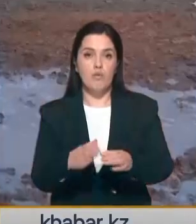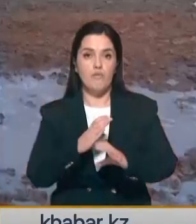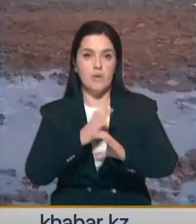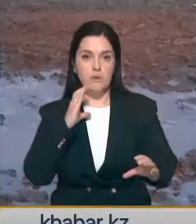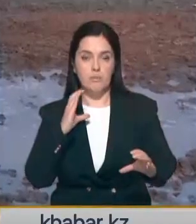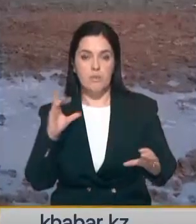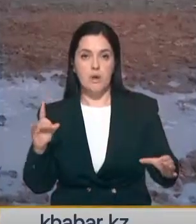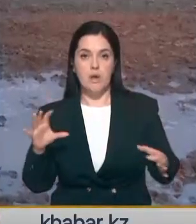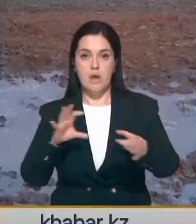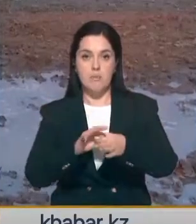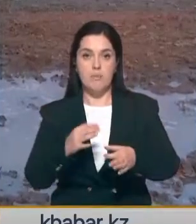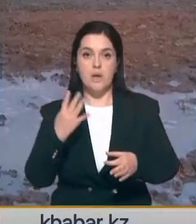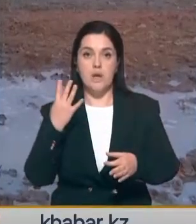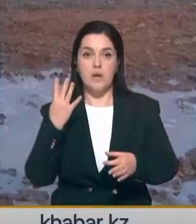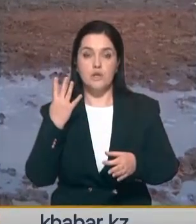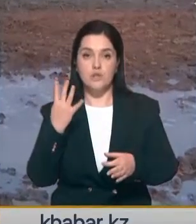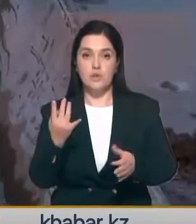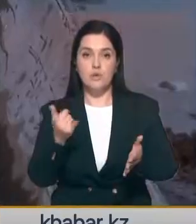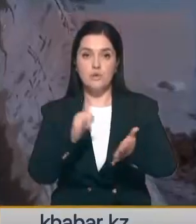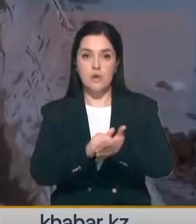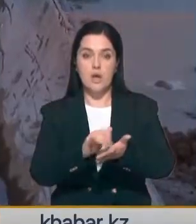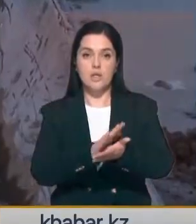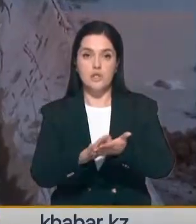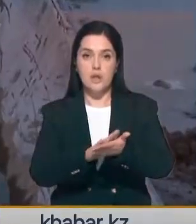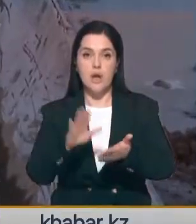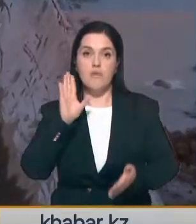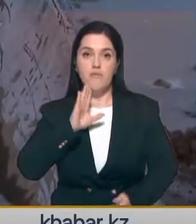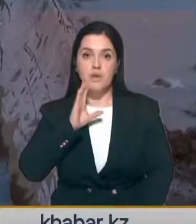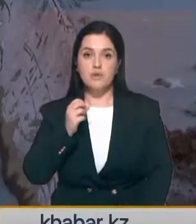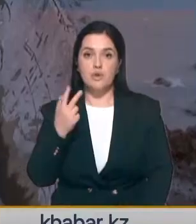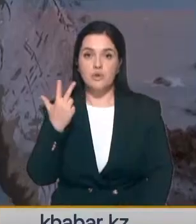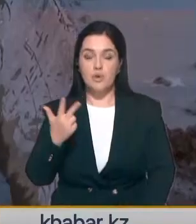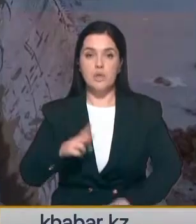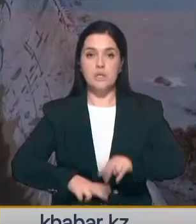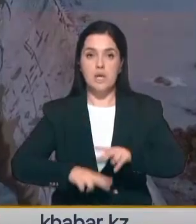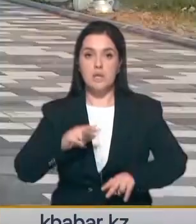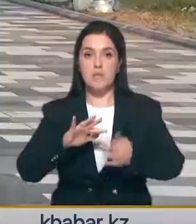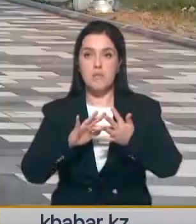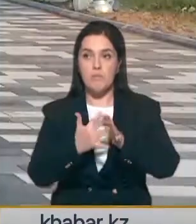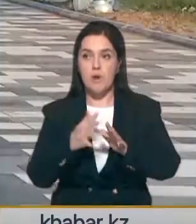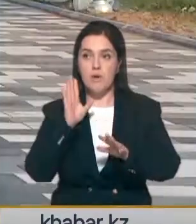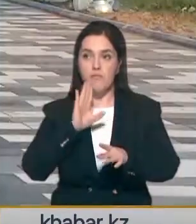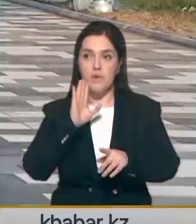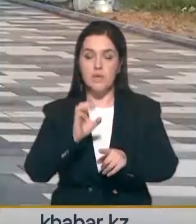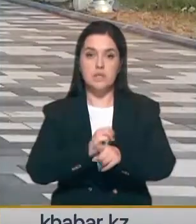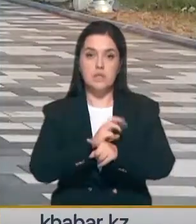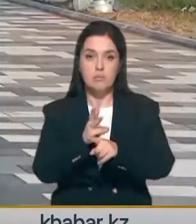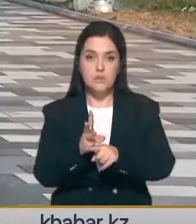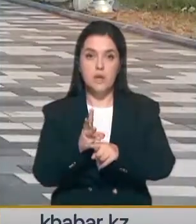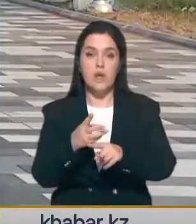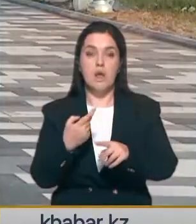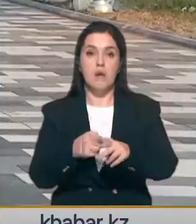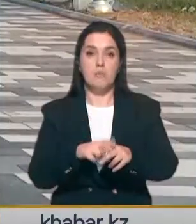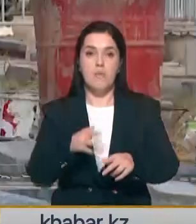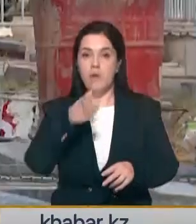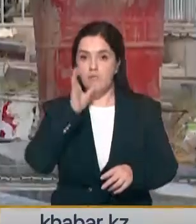групповому водопроводу, в 4 идет установка опреснителей. Еще в 3 – строительство внутрипоселковой системы водоснабжения. В остальных